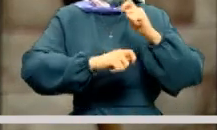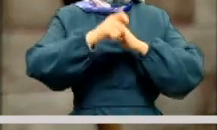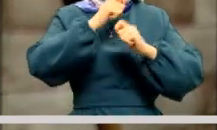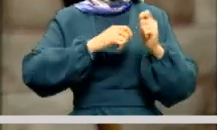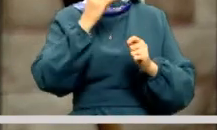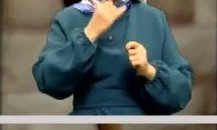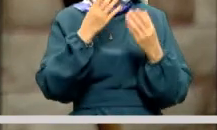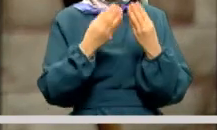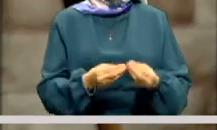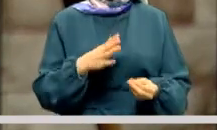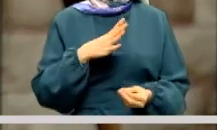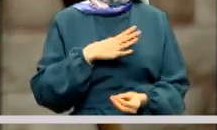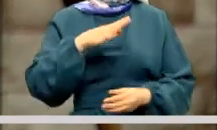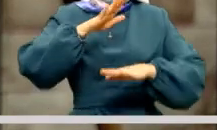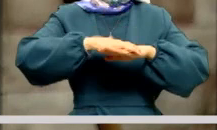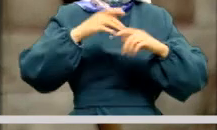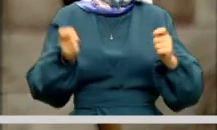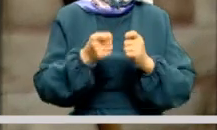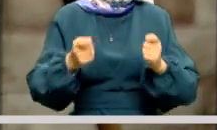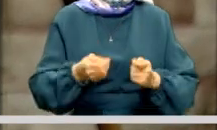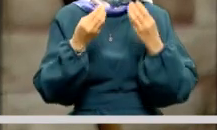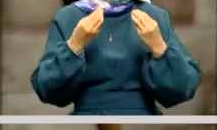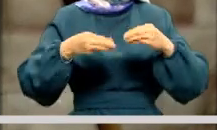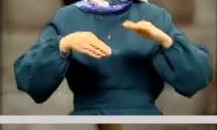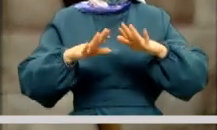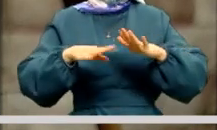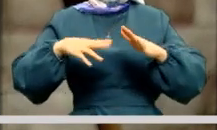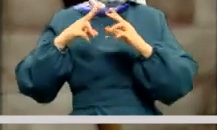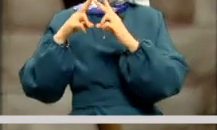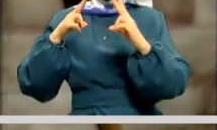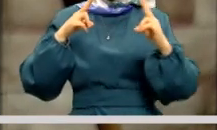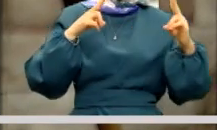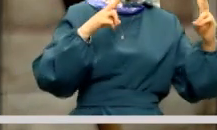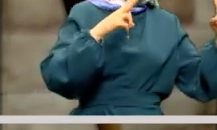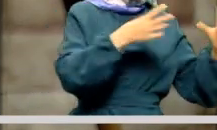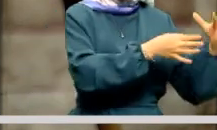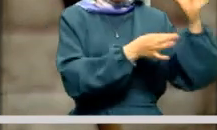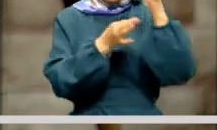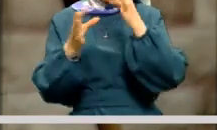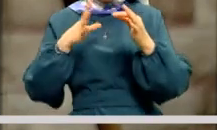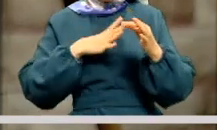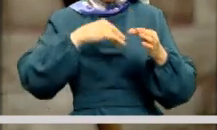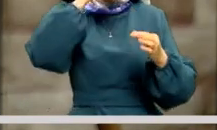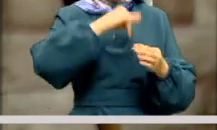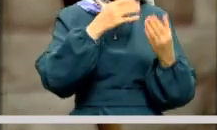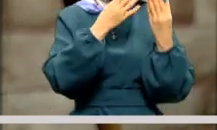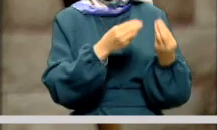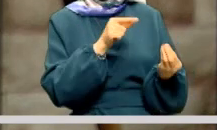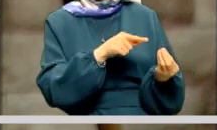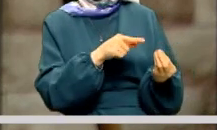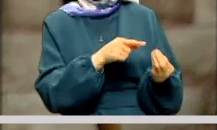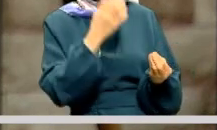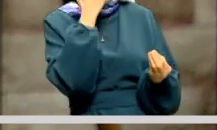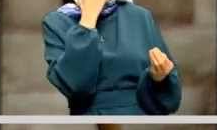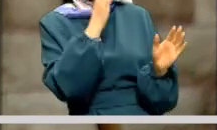yapılan iş Hoş olmayan bir iş sırada bekleyen onlarca belki insanın hakkını gasp ediyor Ben de bekliyorum Siz